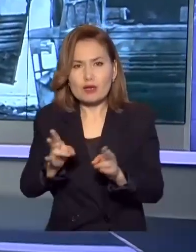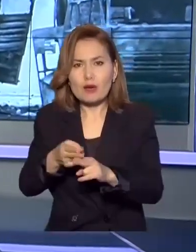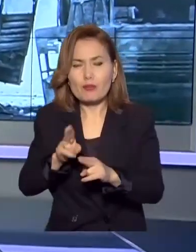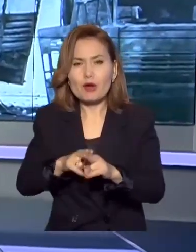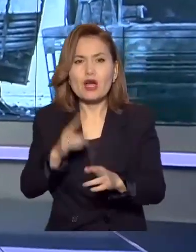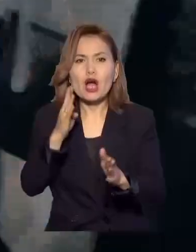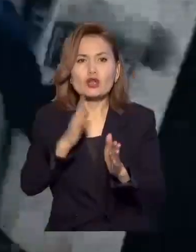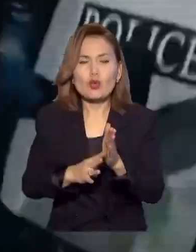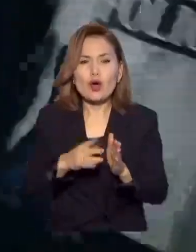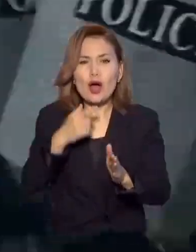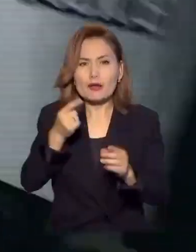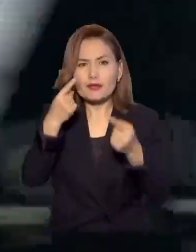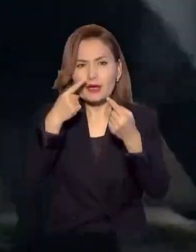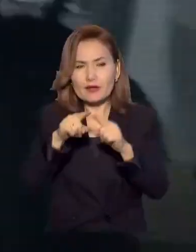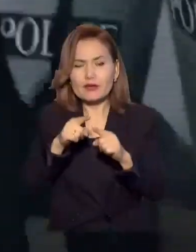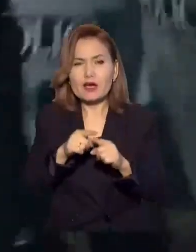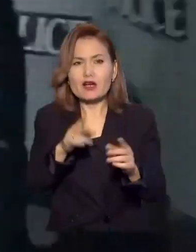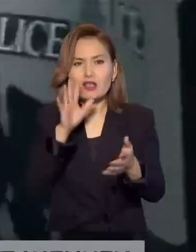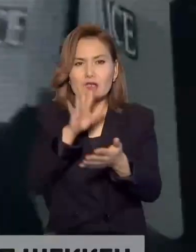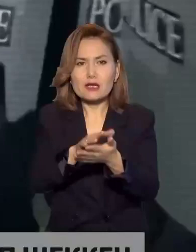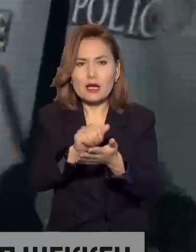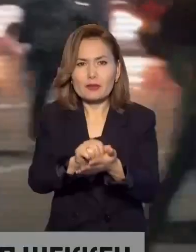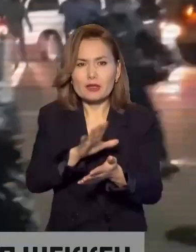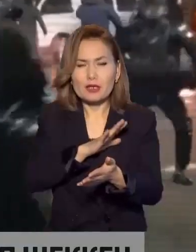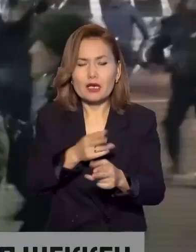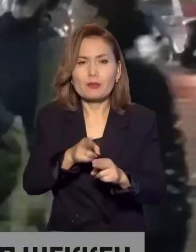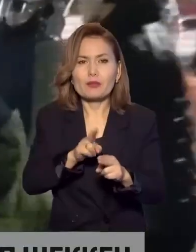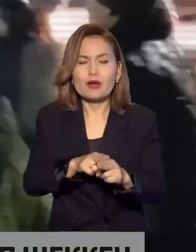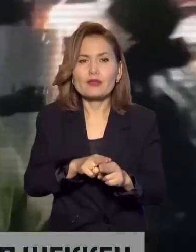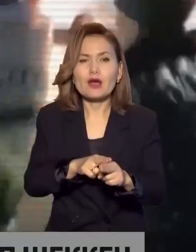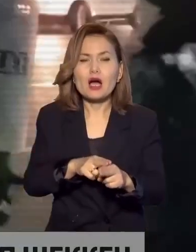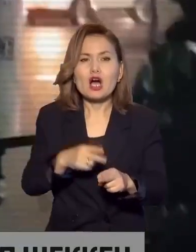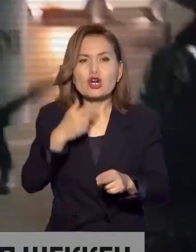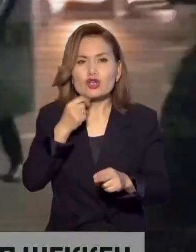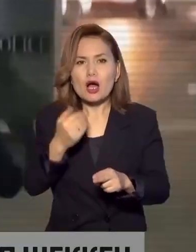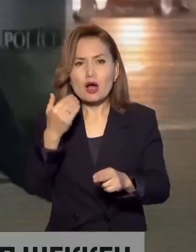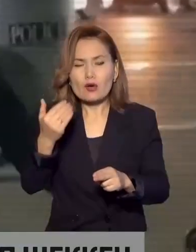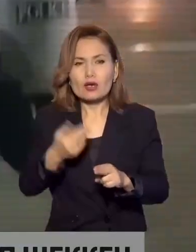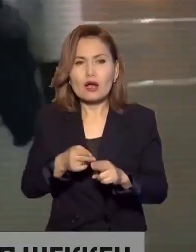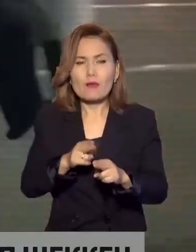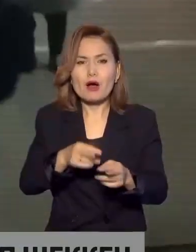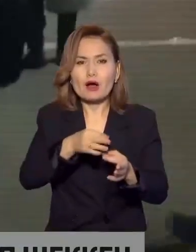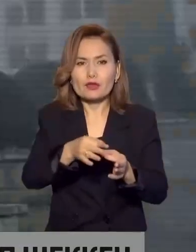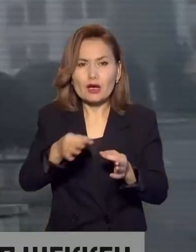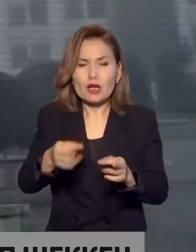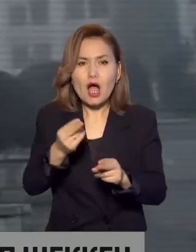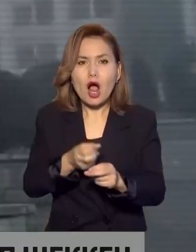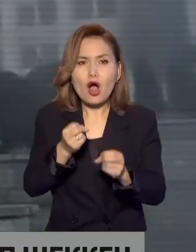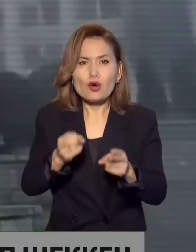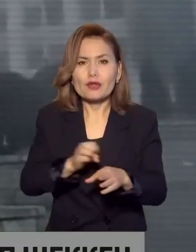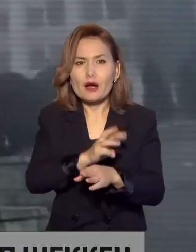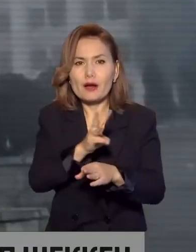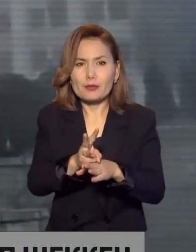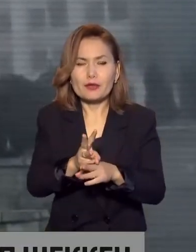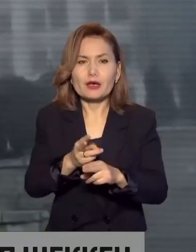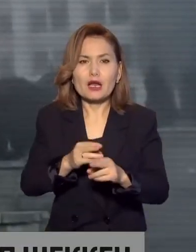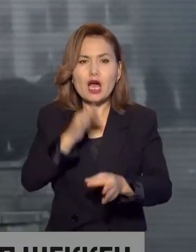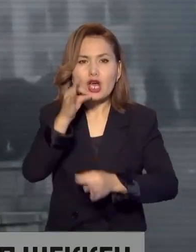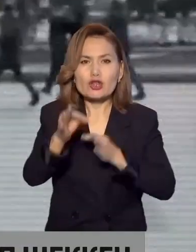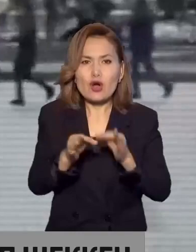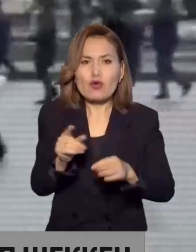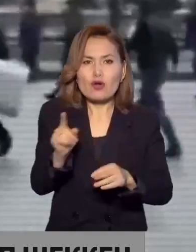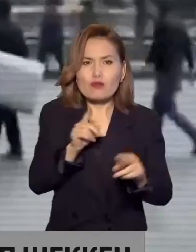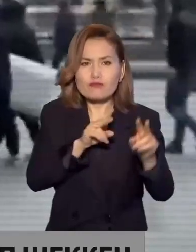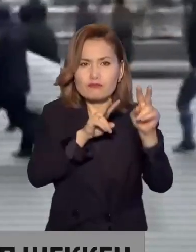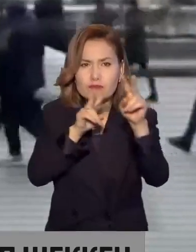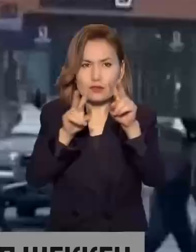гвардияның 90 әскери техникасына зақым келтірген. Жауынгерлер қазір бірқатар өңірде тұрғындар қауіпсіздігін қамтамасыз ету үшін тәулік бойы жұмыс